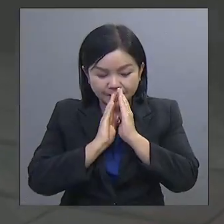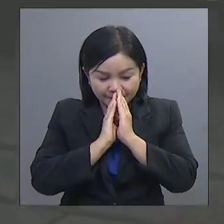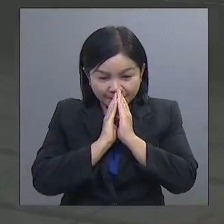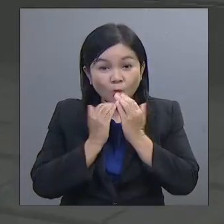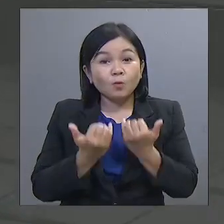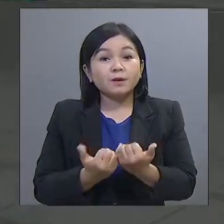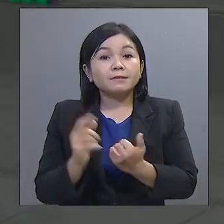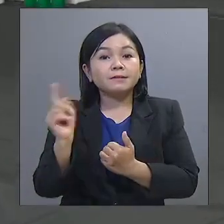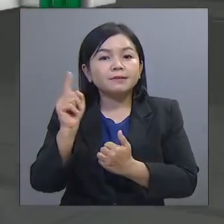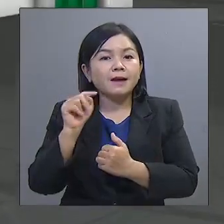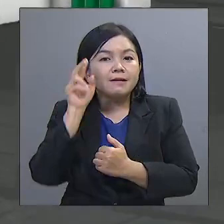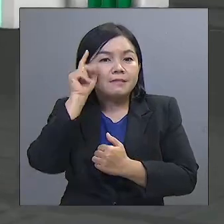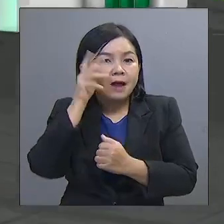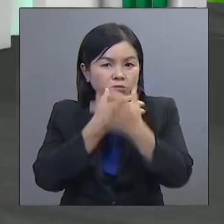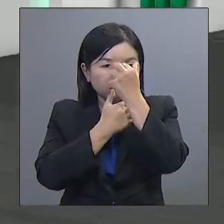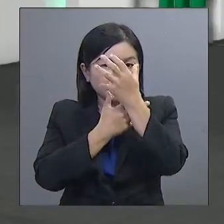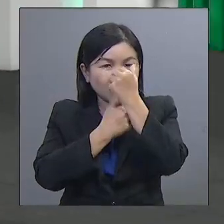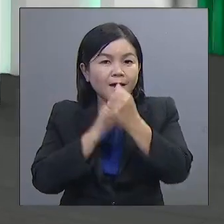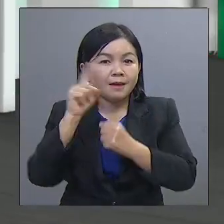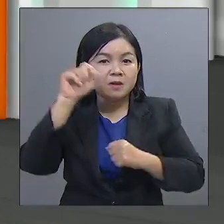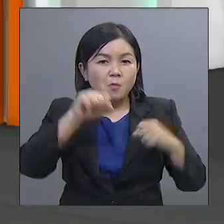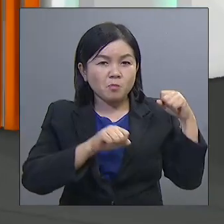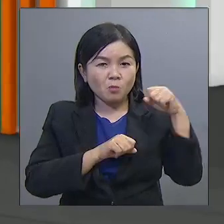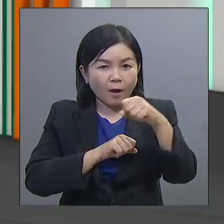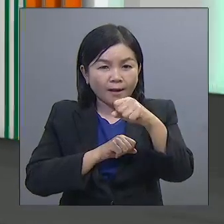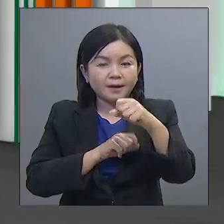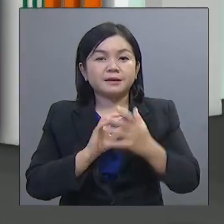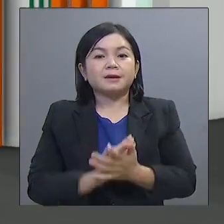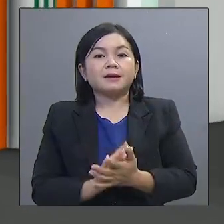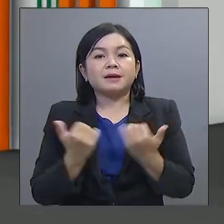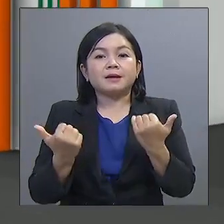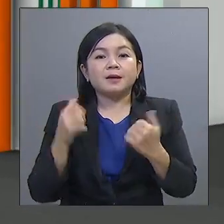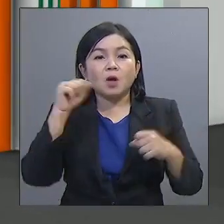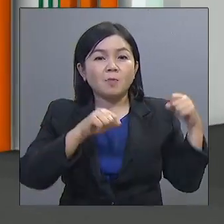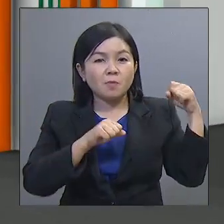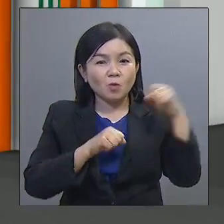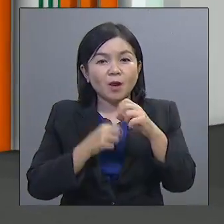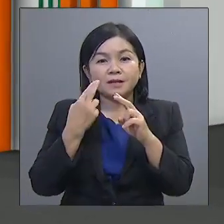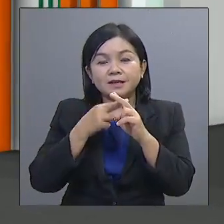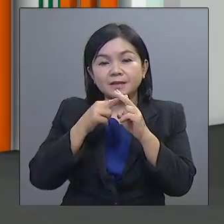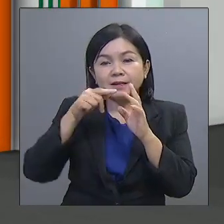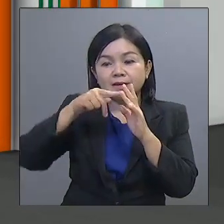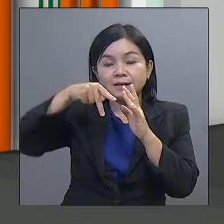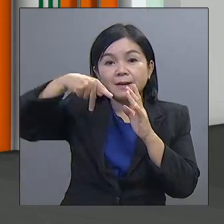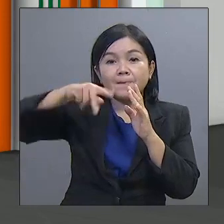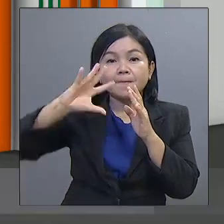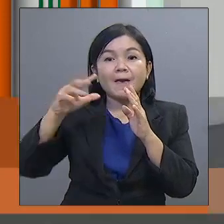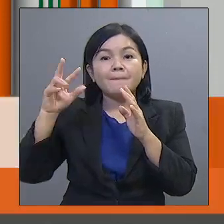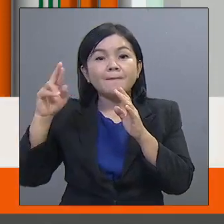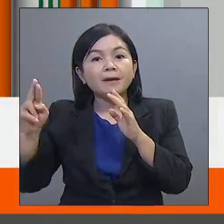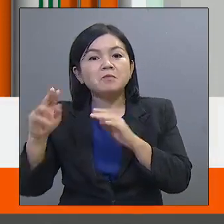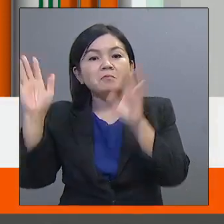สวัสดีค่ะวันนี้ถือว่ามีข่าวใหญ่ของวงการมวยนะคะซึ่งค่ายมวยเพชรยินดีค่ะออกมาประกาศโดยเสียโบ๊ทนะคะบอกว่าจะ